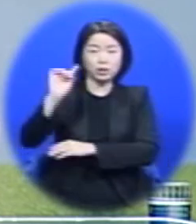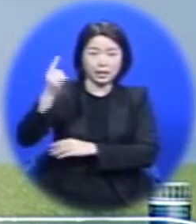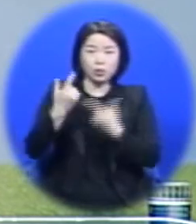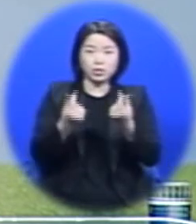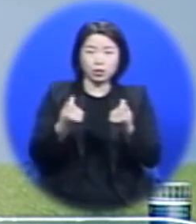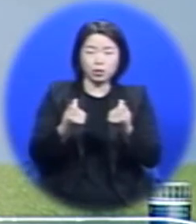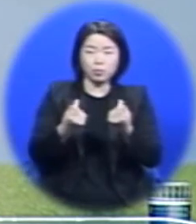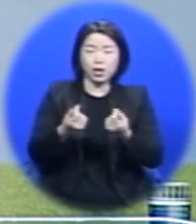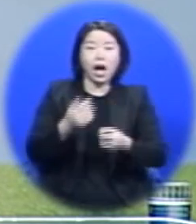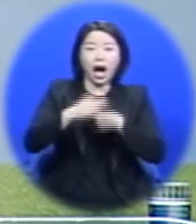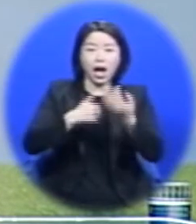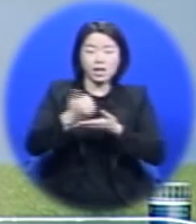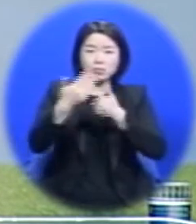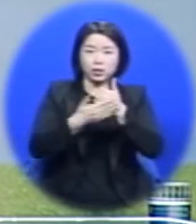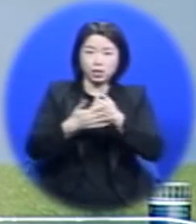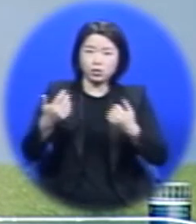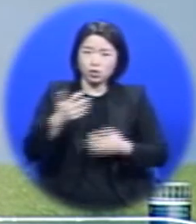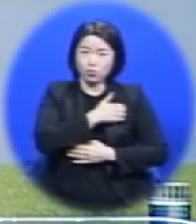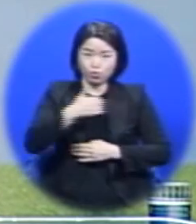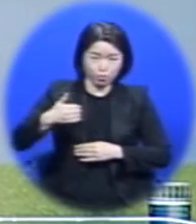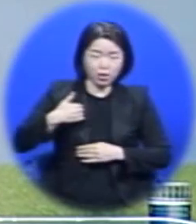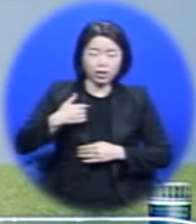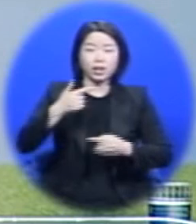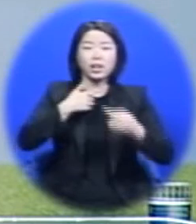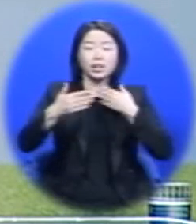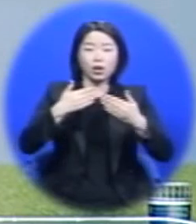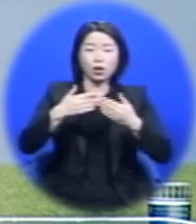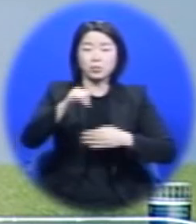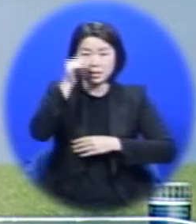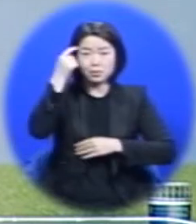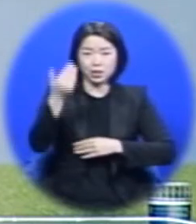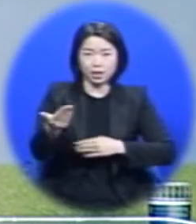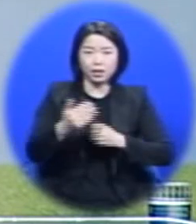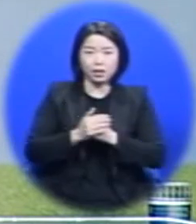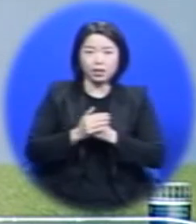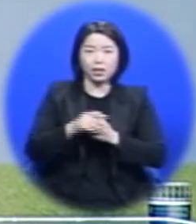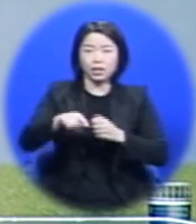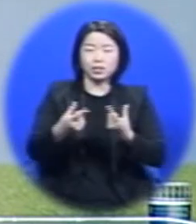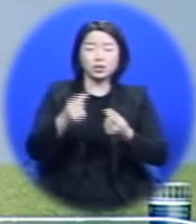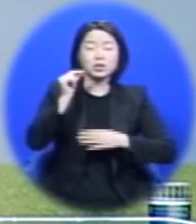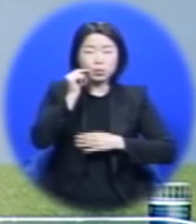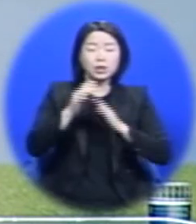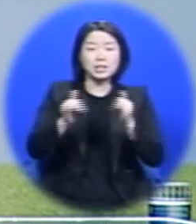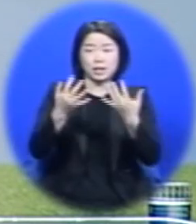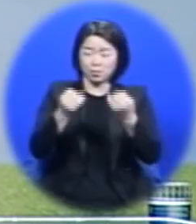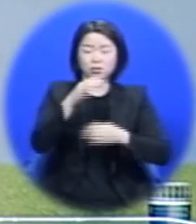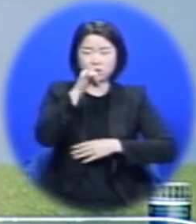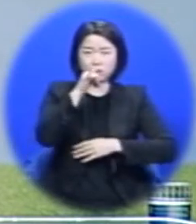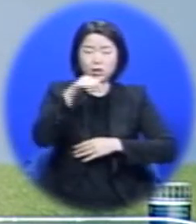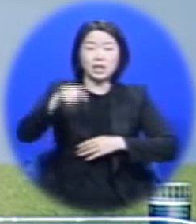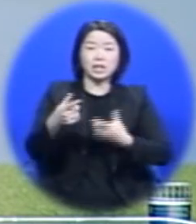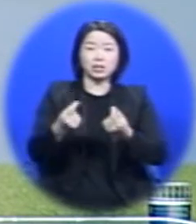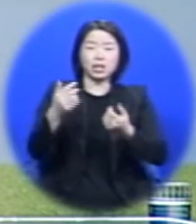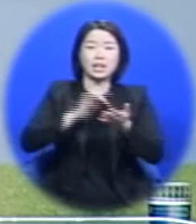다윗처럼 그렇게 하나님의 은혜를 충만하게 경험 다 하고 계십니까? 그렇지 못한 사람이 많아요.